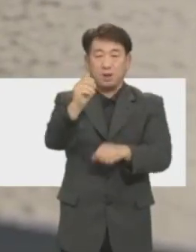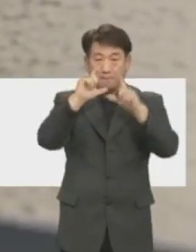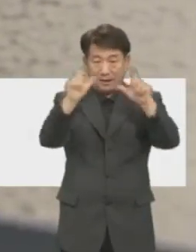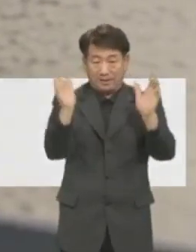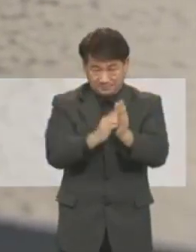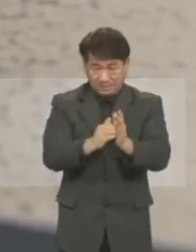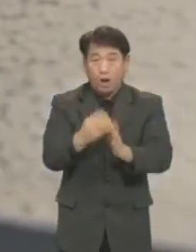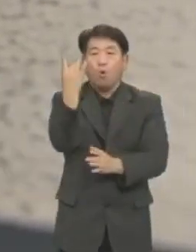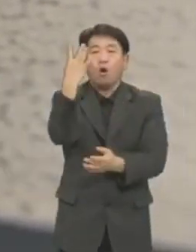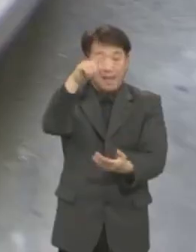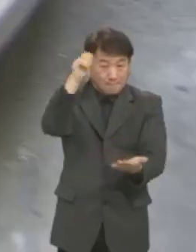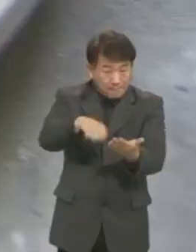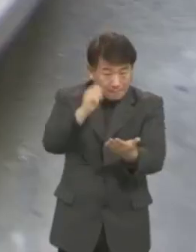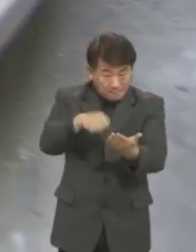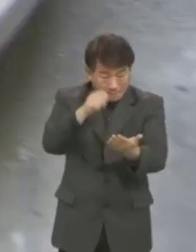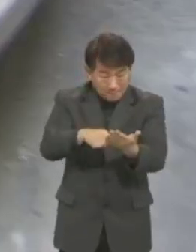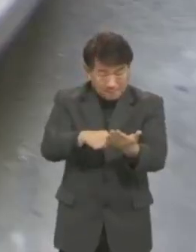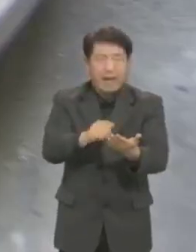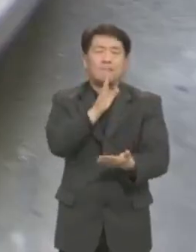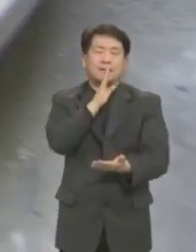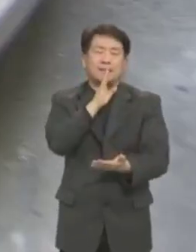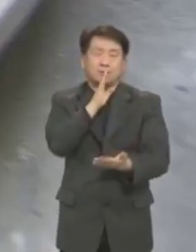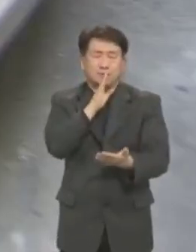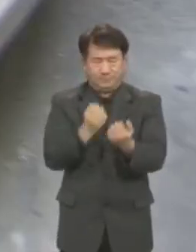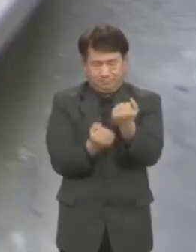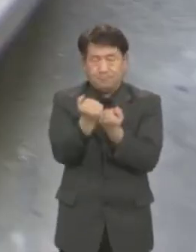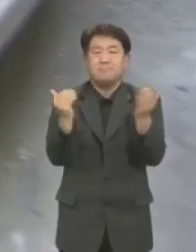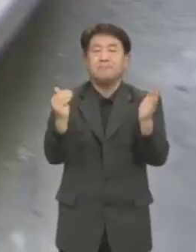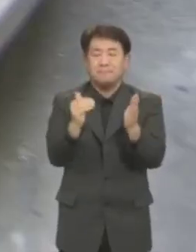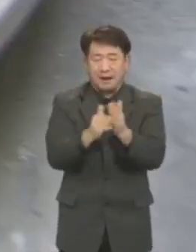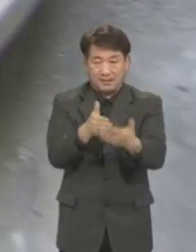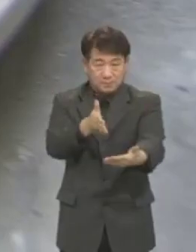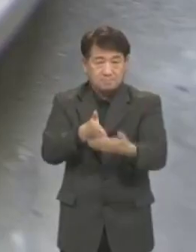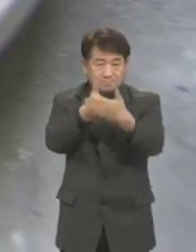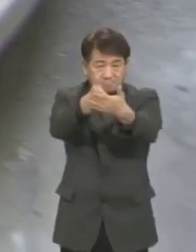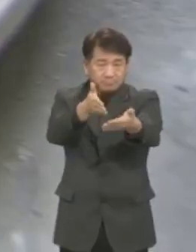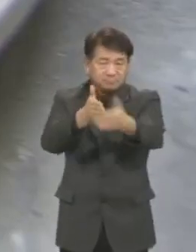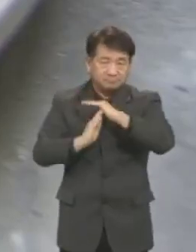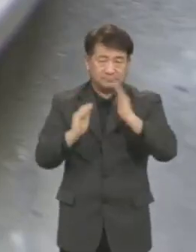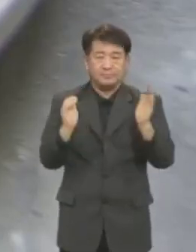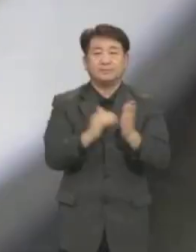원심의 판단이 재량의 합리적인 범위를 벗어나지 않는다며 항소를 기각했습니다.